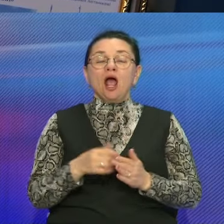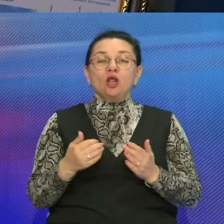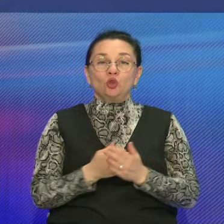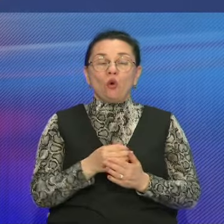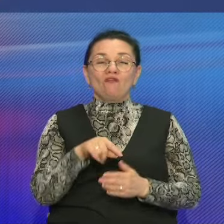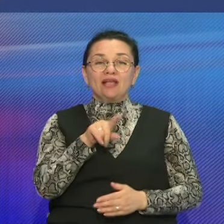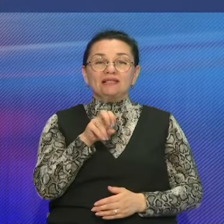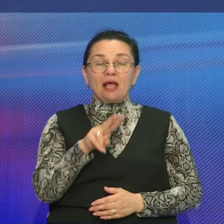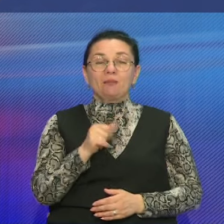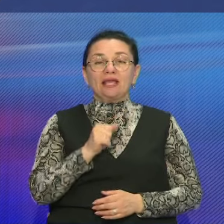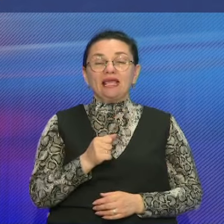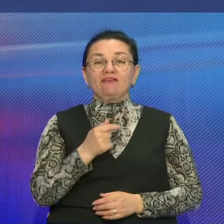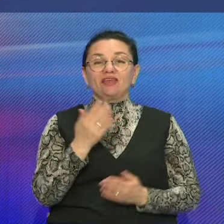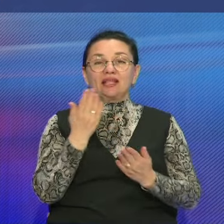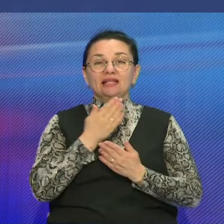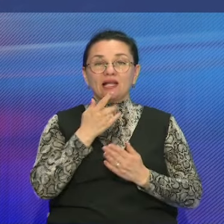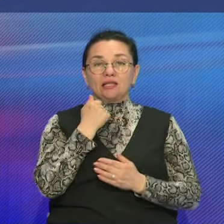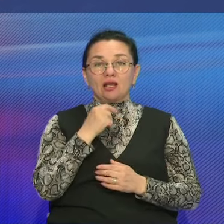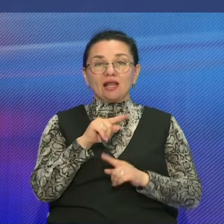у Червоній зорці.